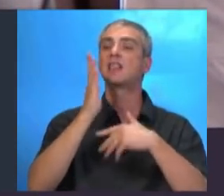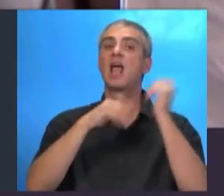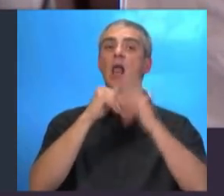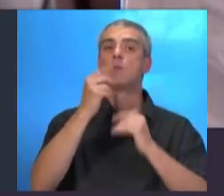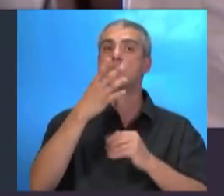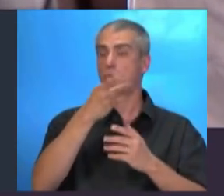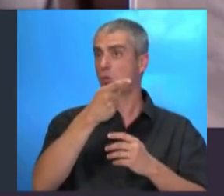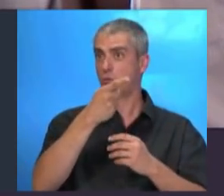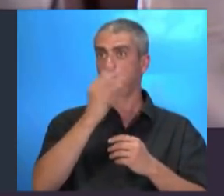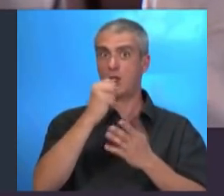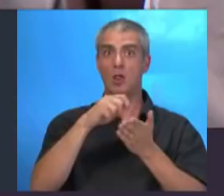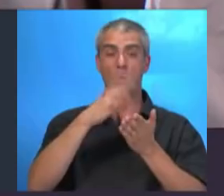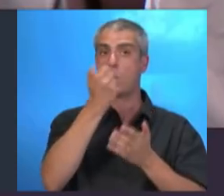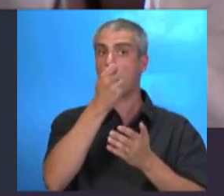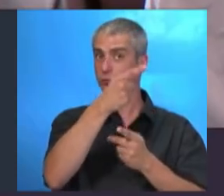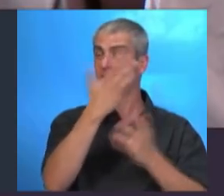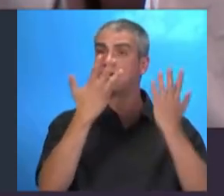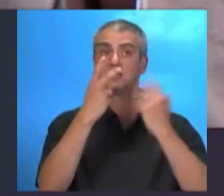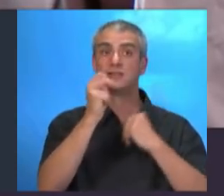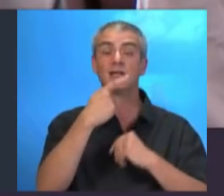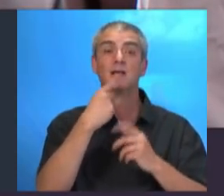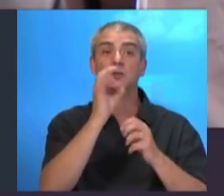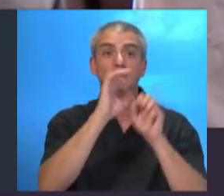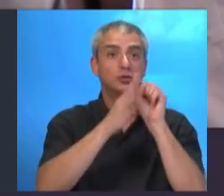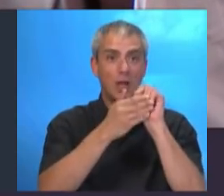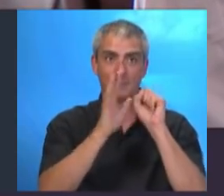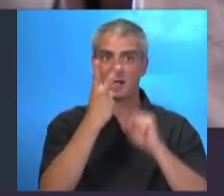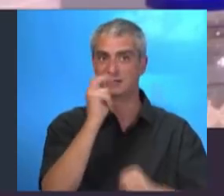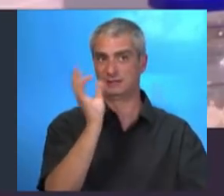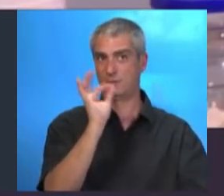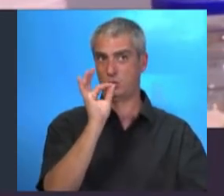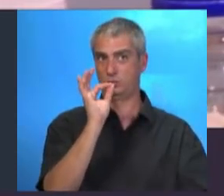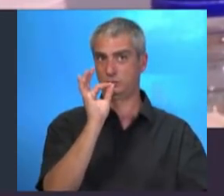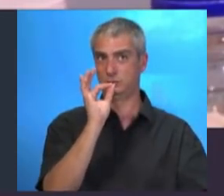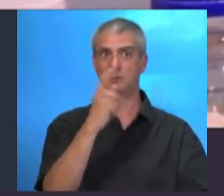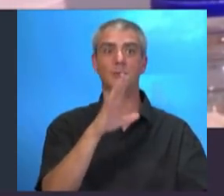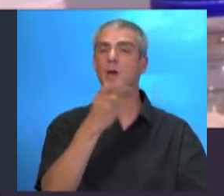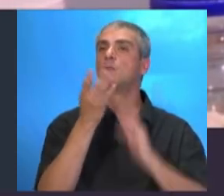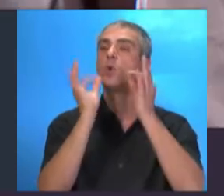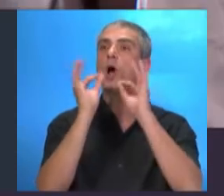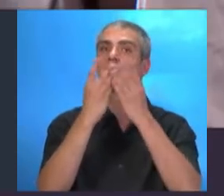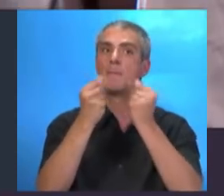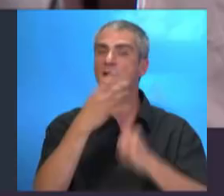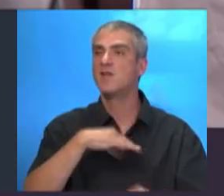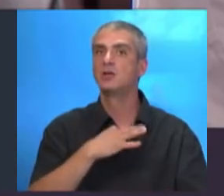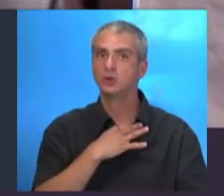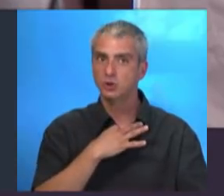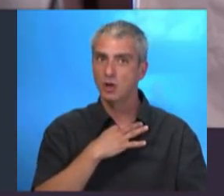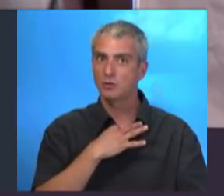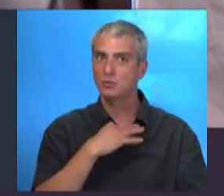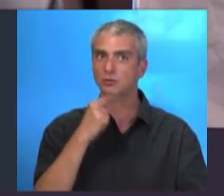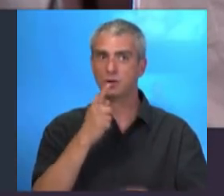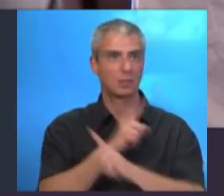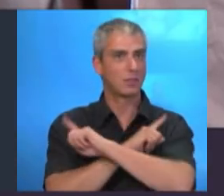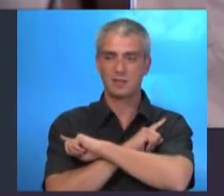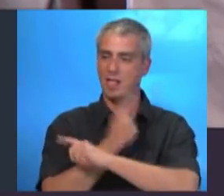90% חלבון, כאשר אני מזכירה לך שבגרגר החומוס השלם יש כ-20% של חלבון. ומה שייחודי בהפקה שלנו היא שהיא ניטרלית